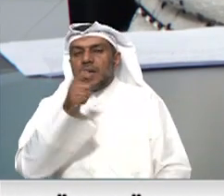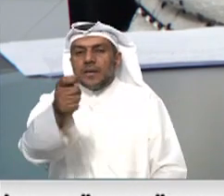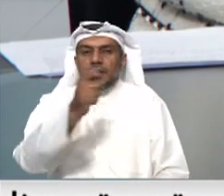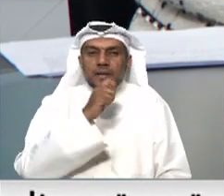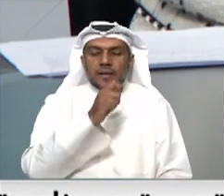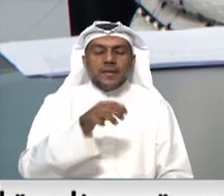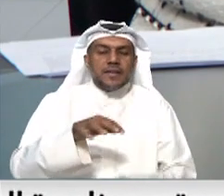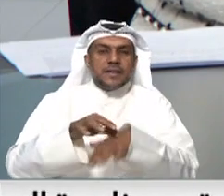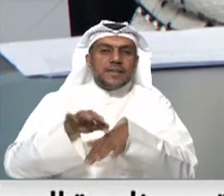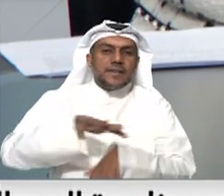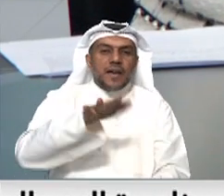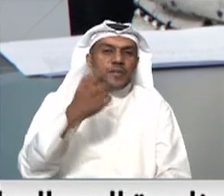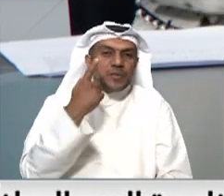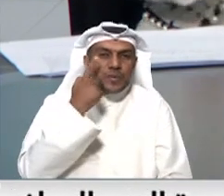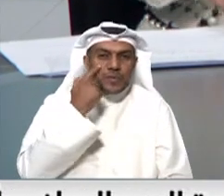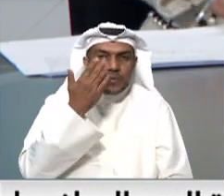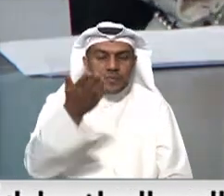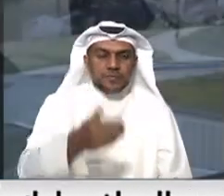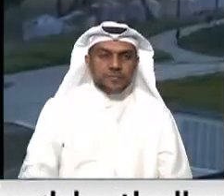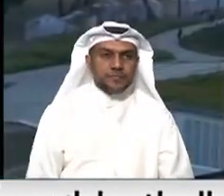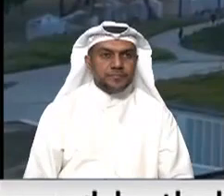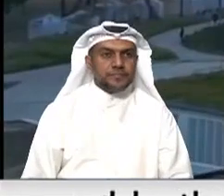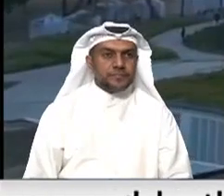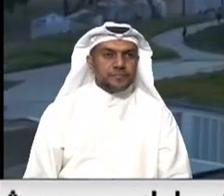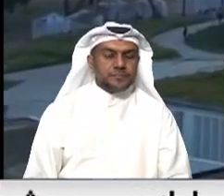العطلة داخل الكويت.